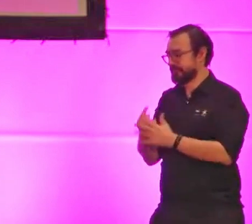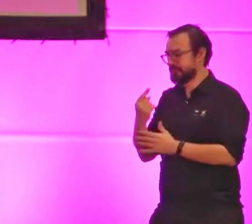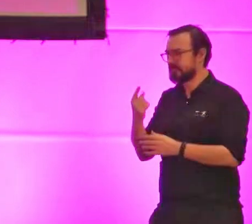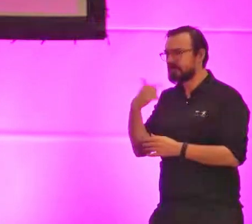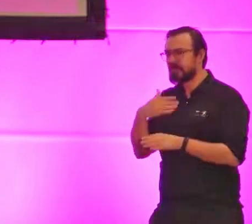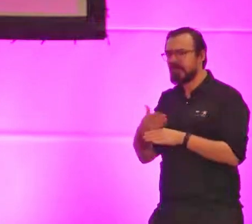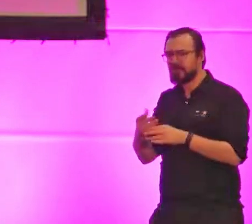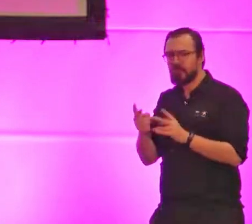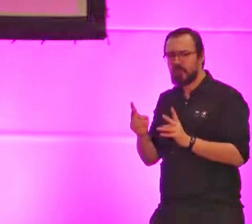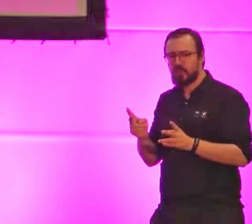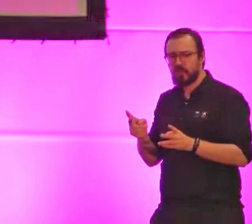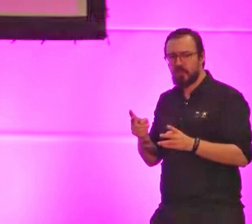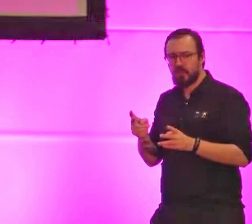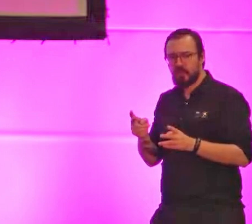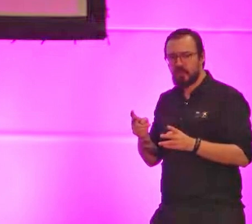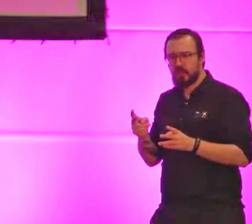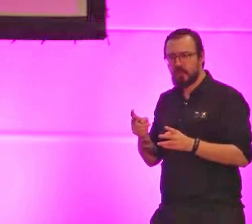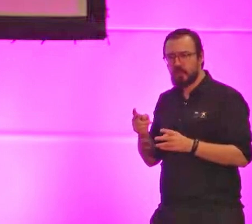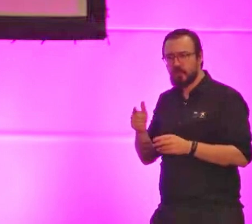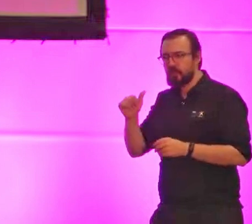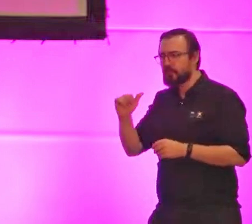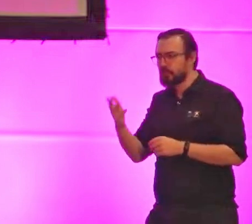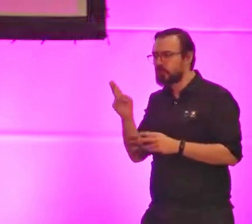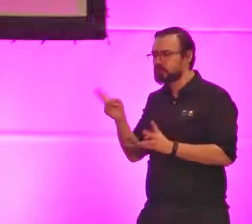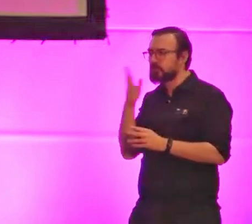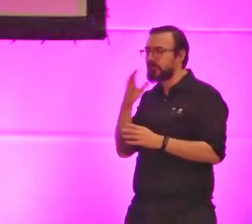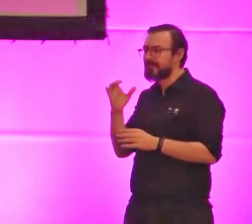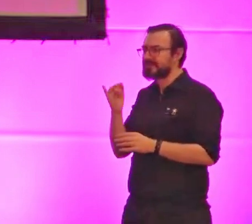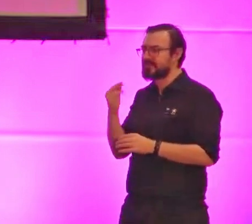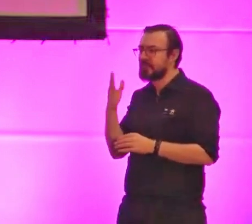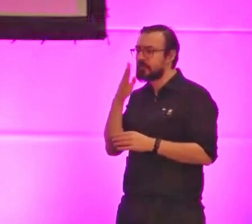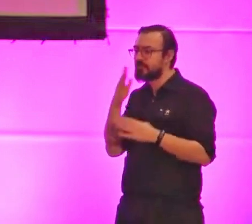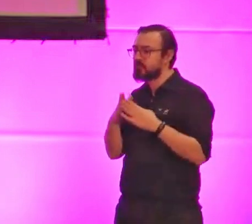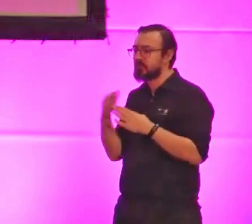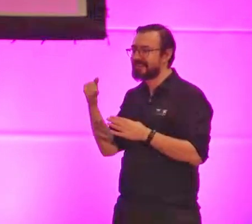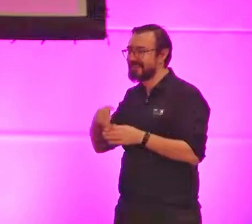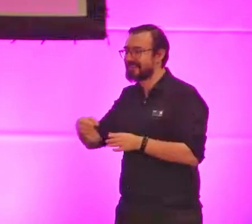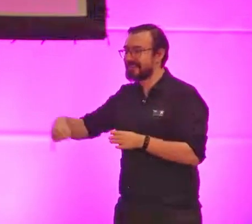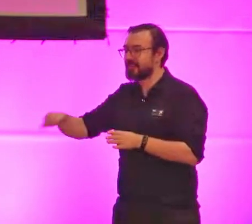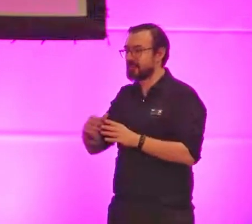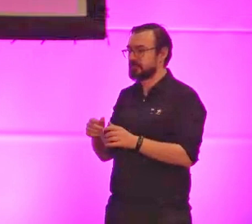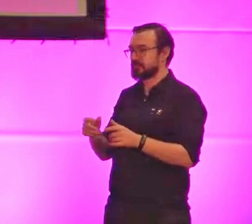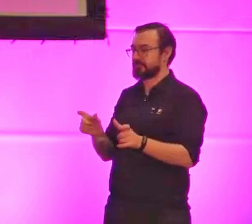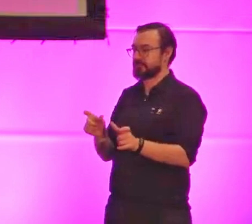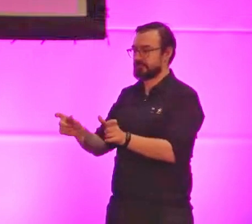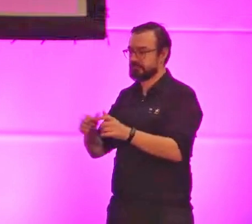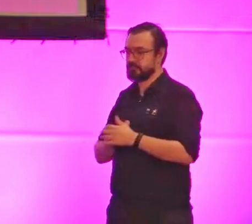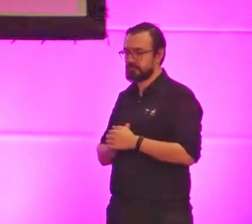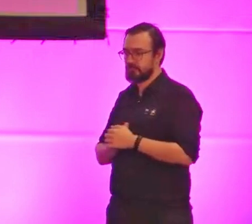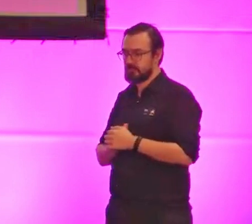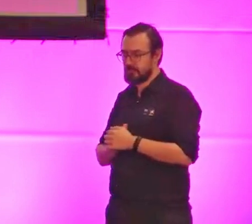det inte var riktat till och med mot hela byar där bodde civilbefolkning. Det var